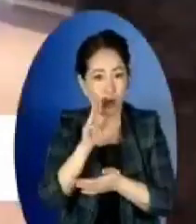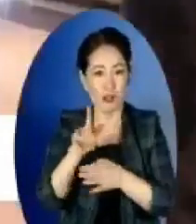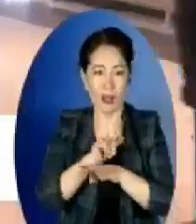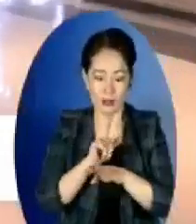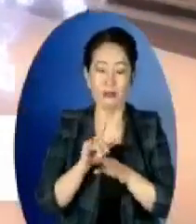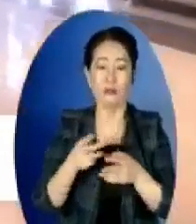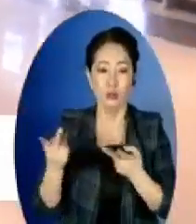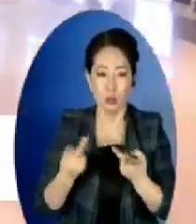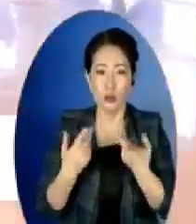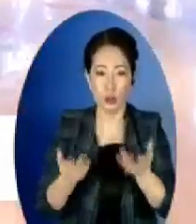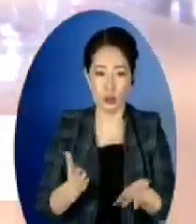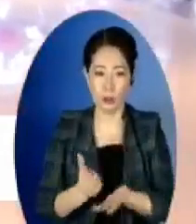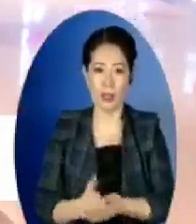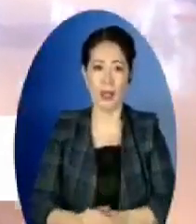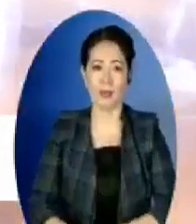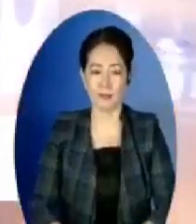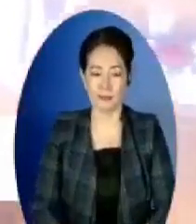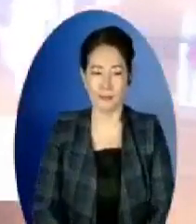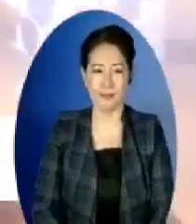байна.